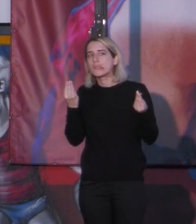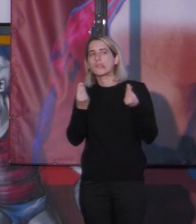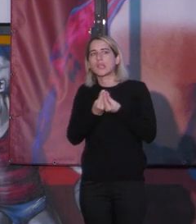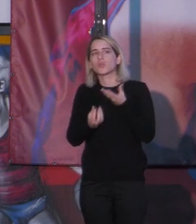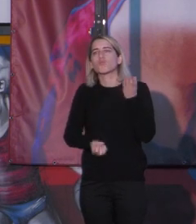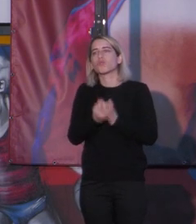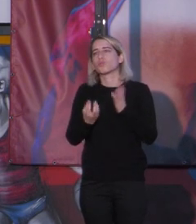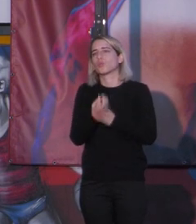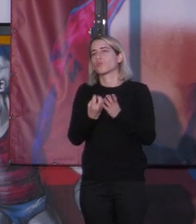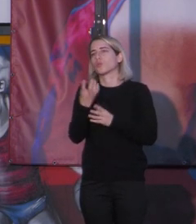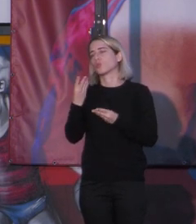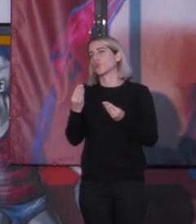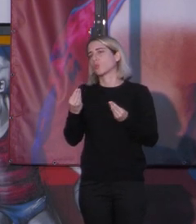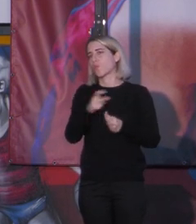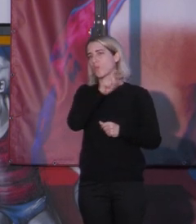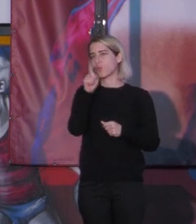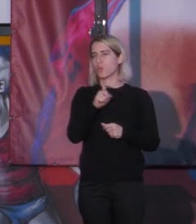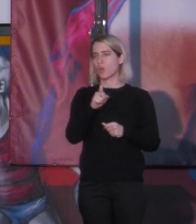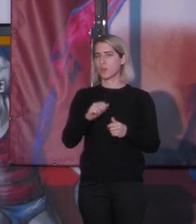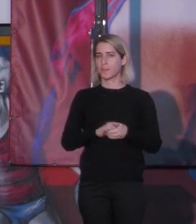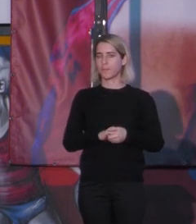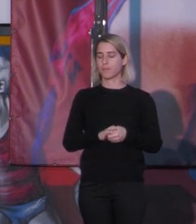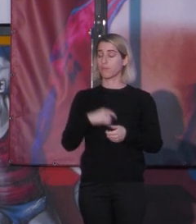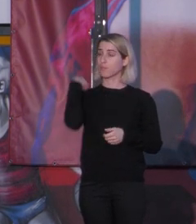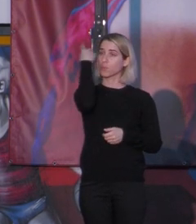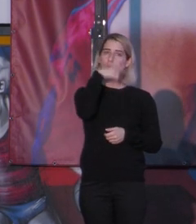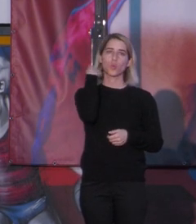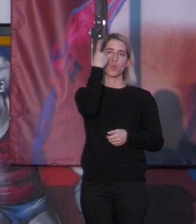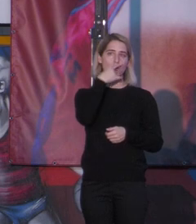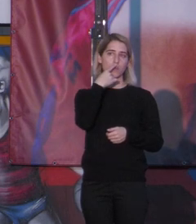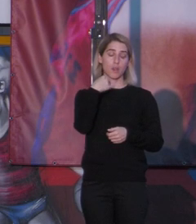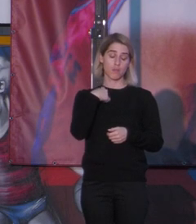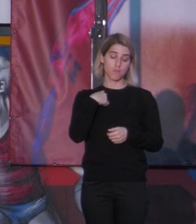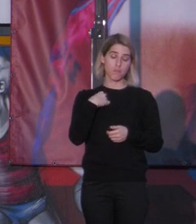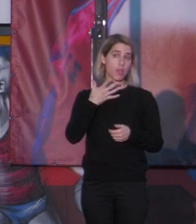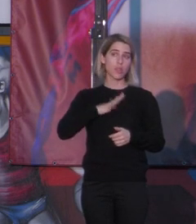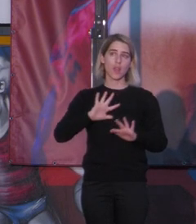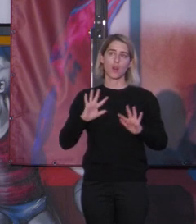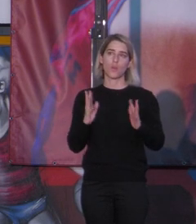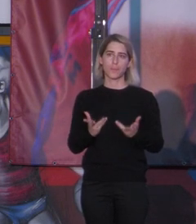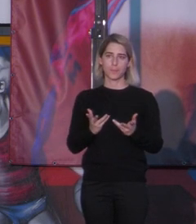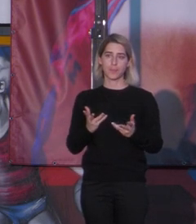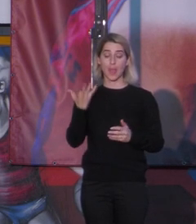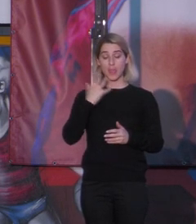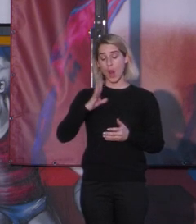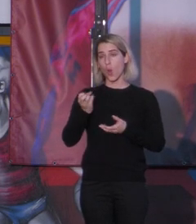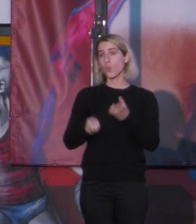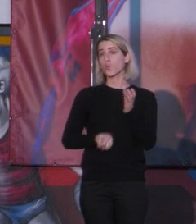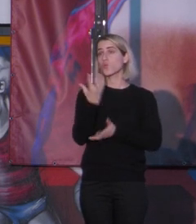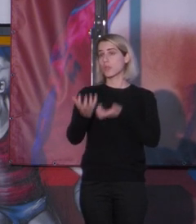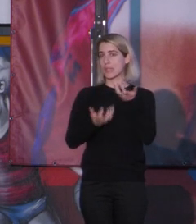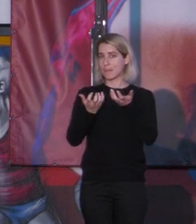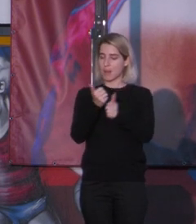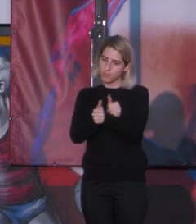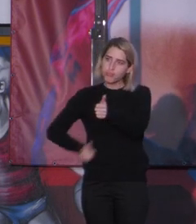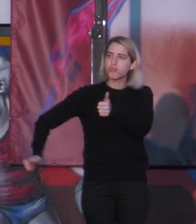τις νέες σύγχρονες συνθήκες. Εγώ προσωπικά, αυτό που επιθυμώ είναι η Νέα Σμύρνη να είναι